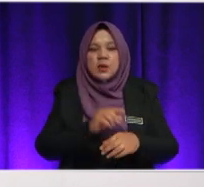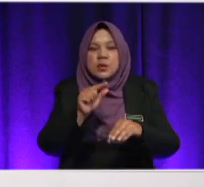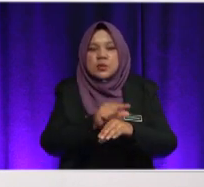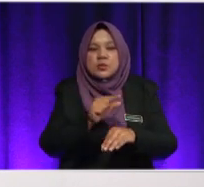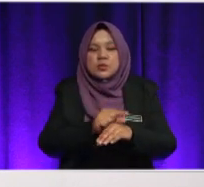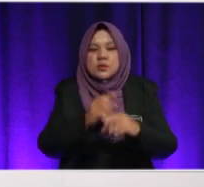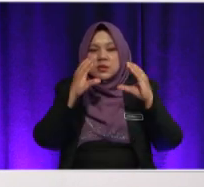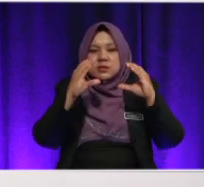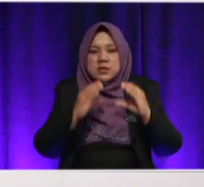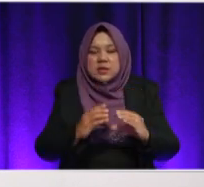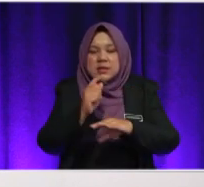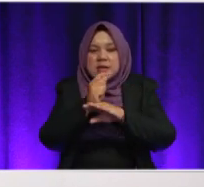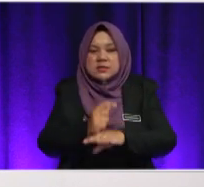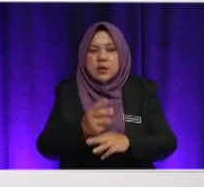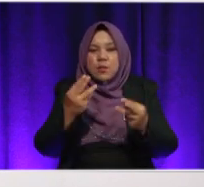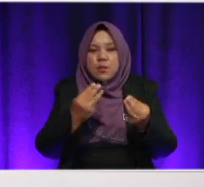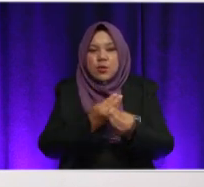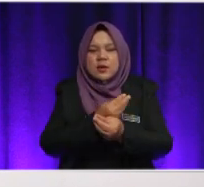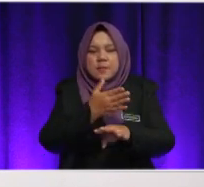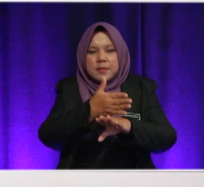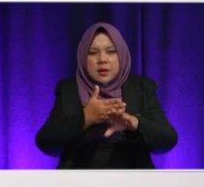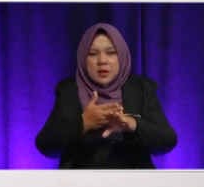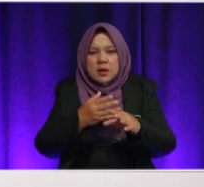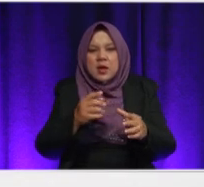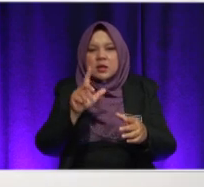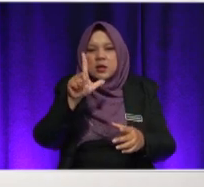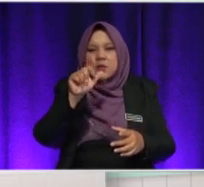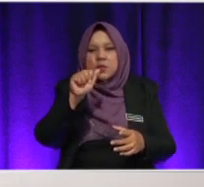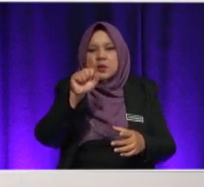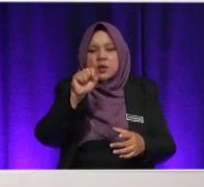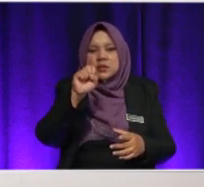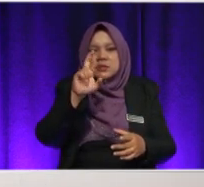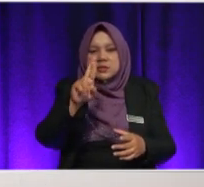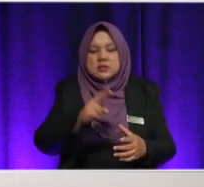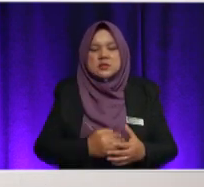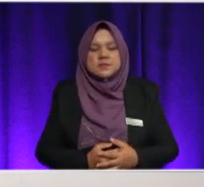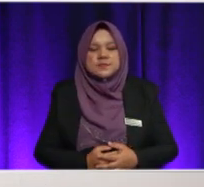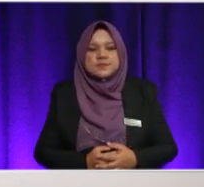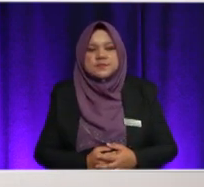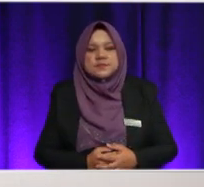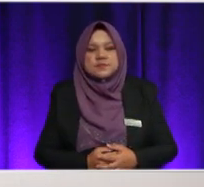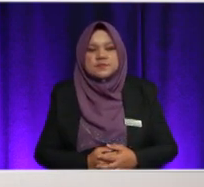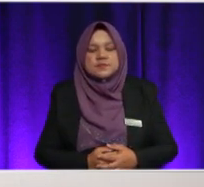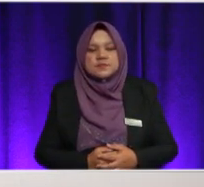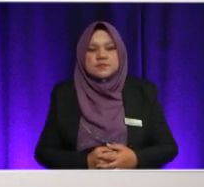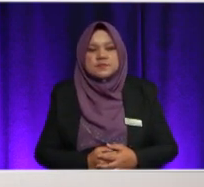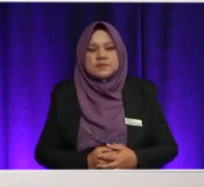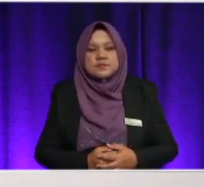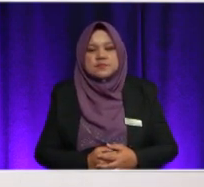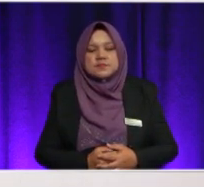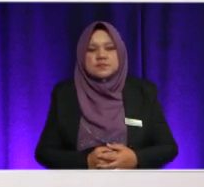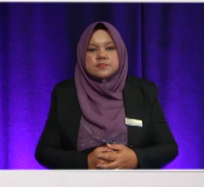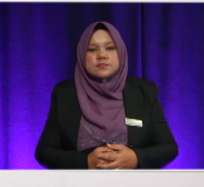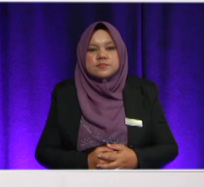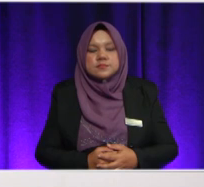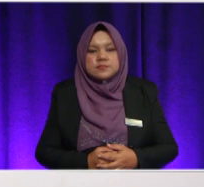kaidah tradisional modern seperti pembedahan lezat yang ada terapi tradisional itu mode ada namamu berupa